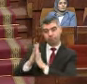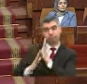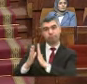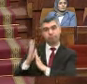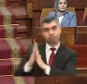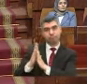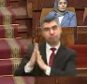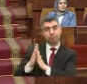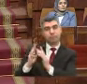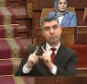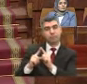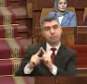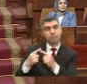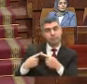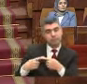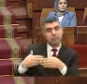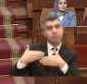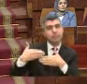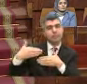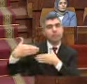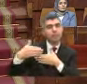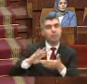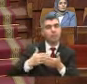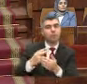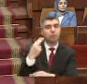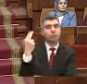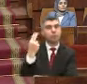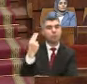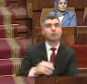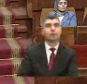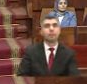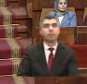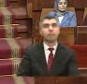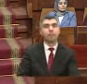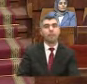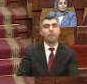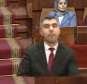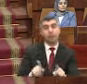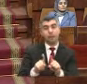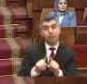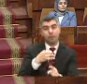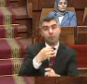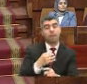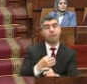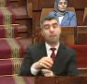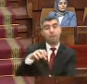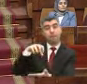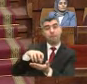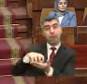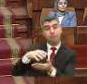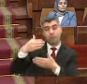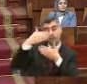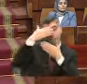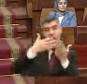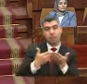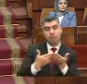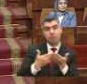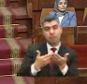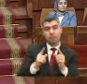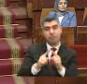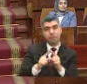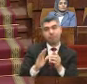تمديد العرض الجامعي، ولكن خلونا نسجلوا عموما باللي في بلادنا العرض الجامعي باقي